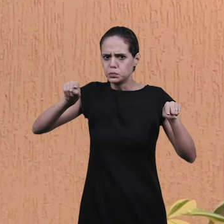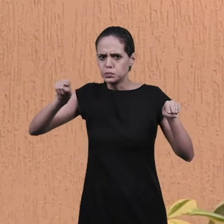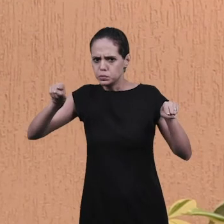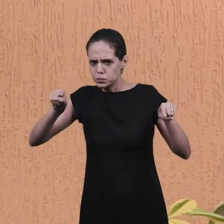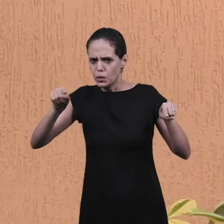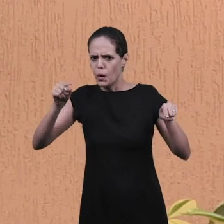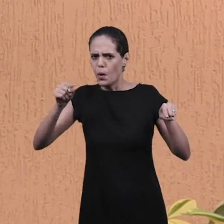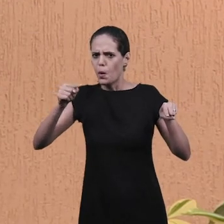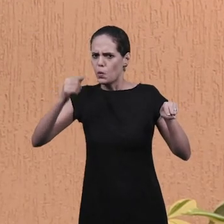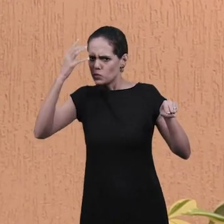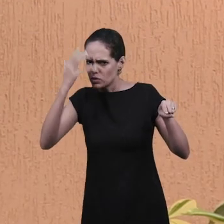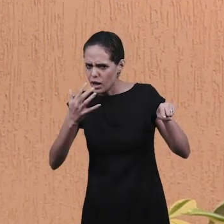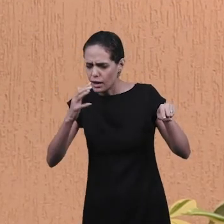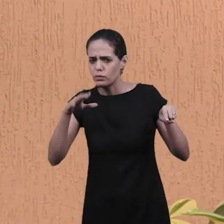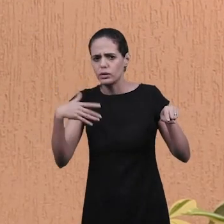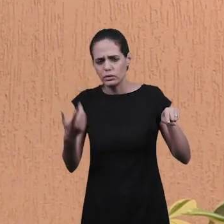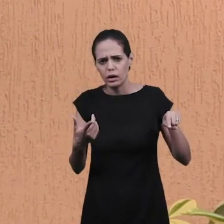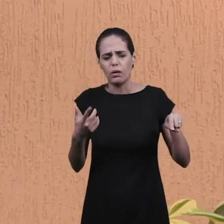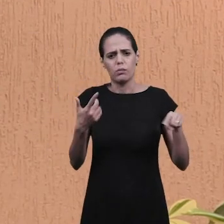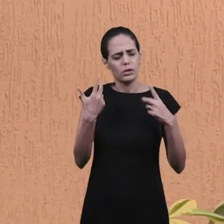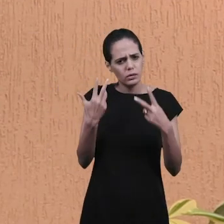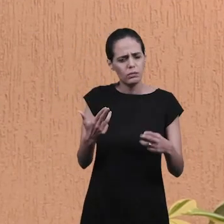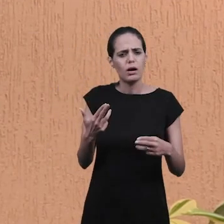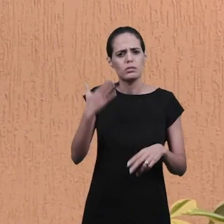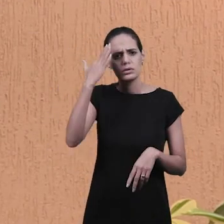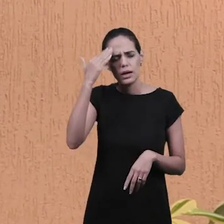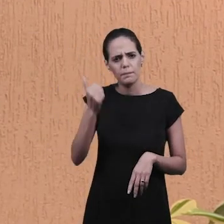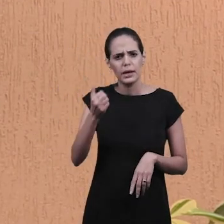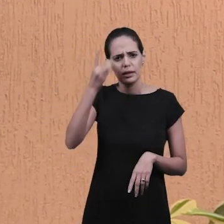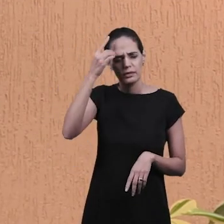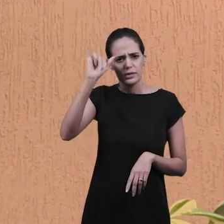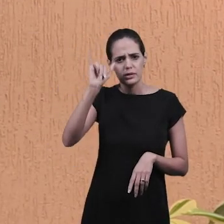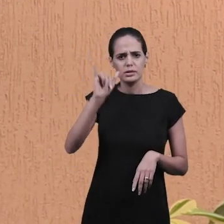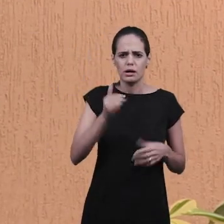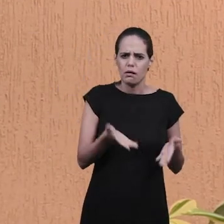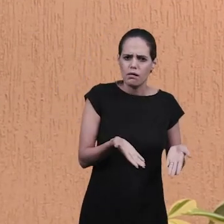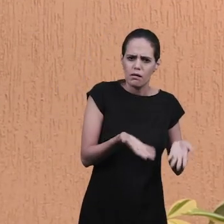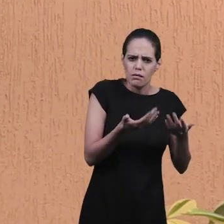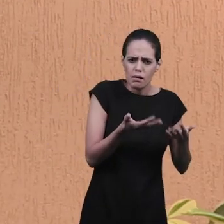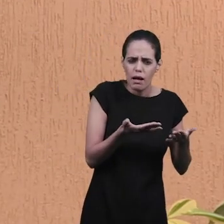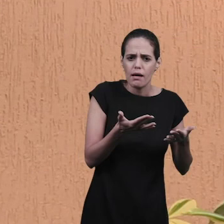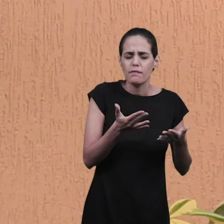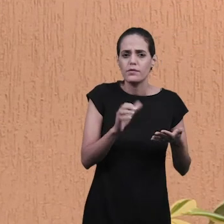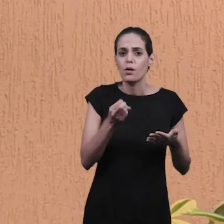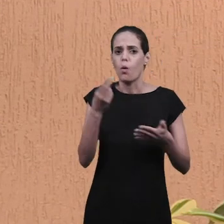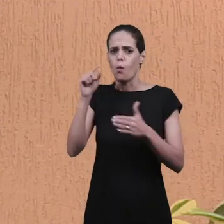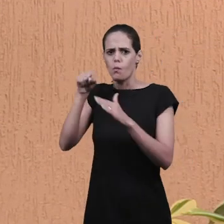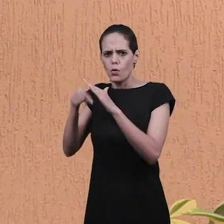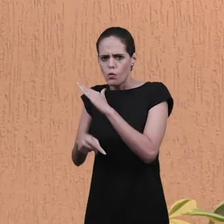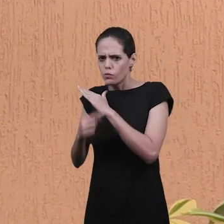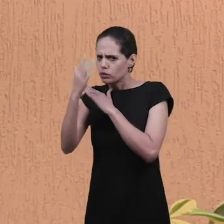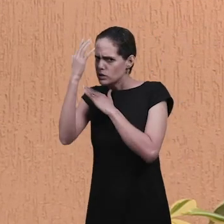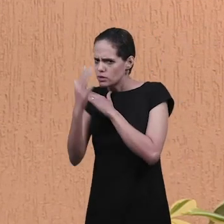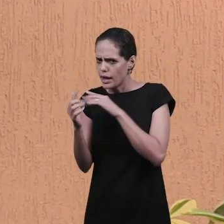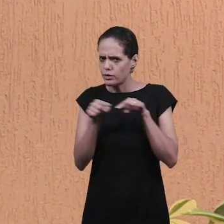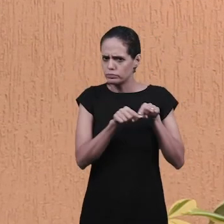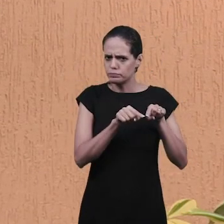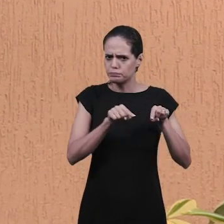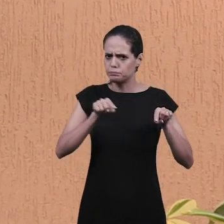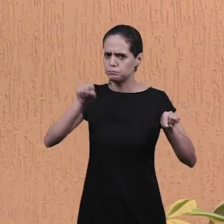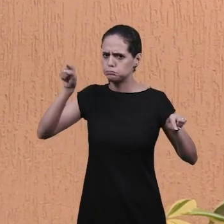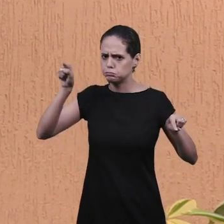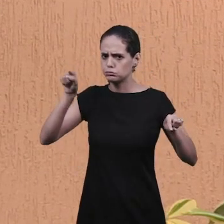j'ai besoin de savoir aussi quel est le degré de la déficience intellectuelle. S'il s'agit d'une déficience intellectuelle légère